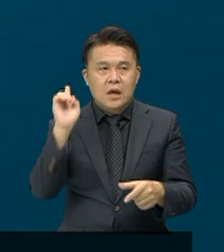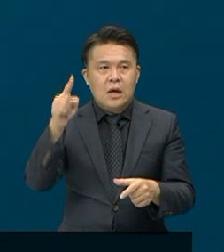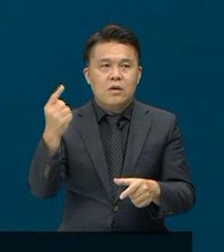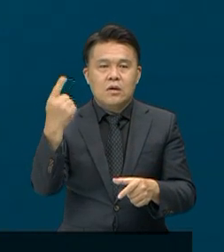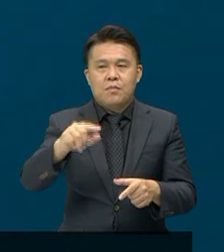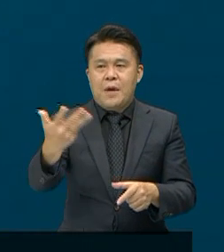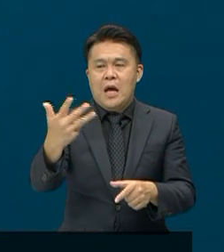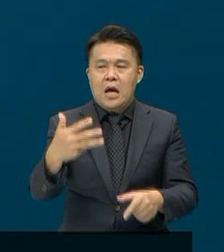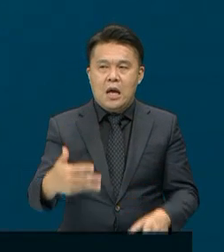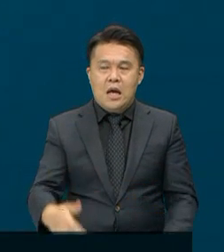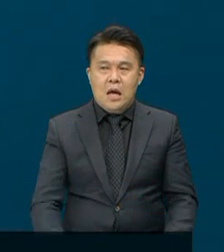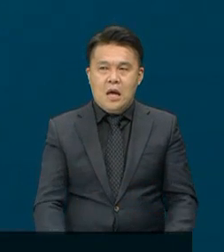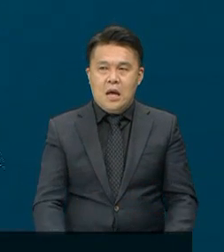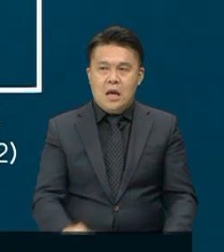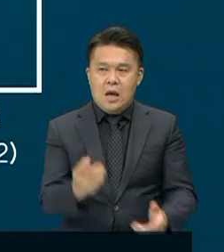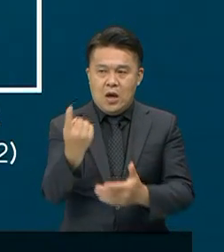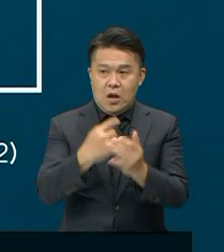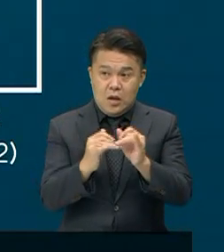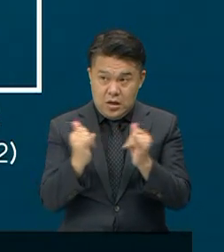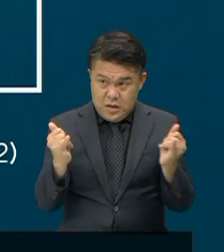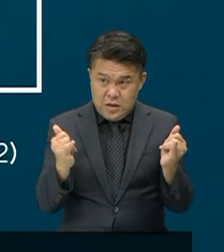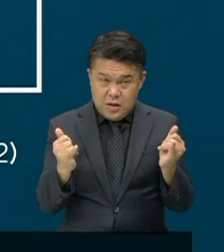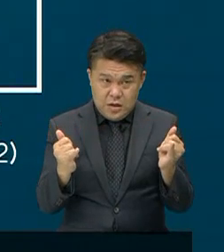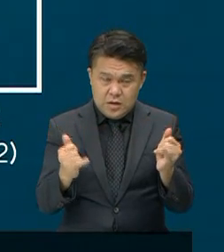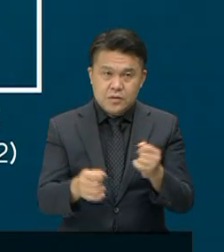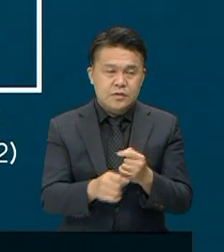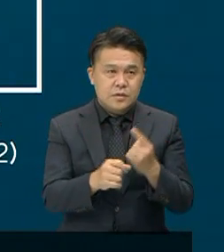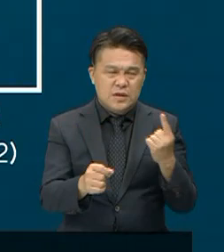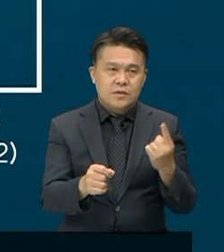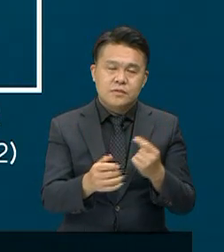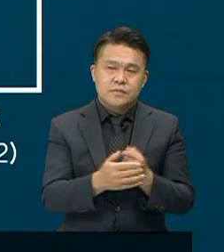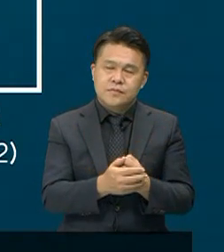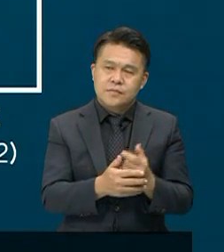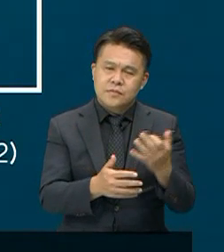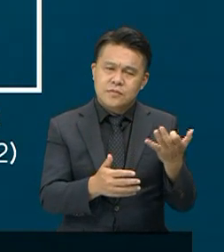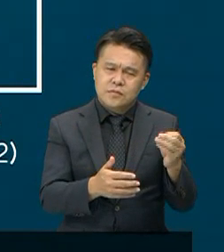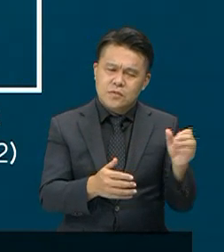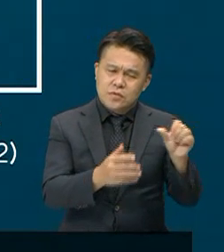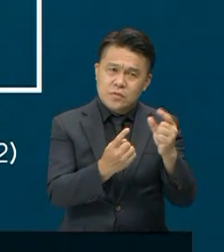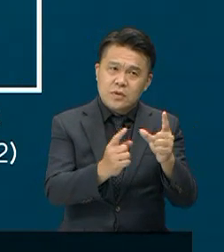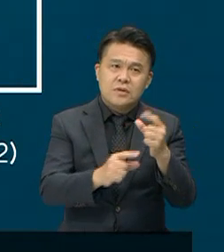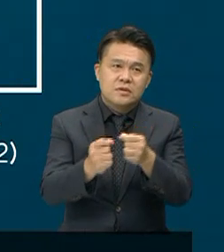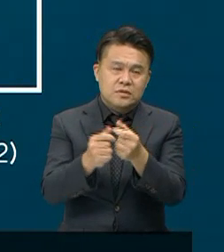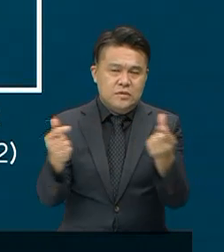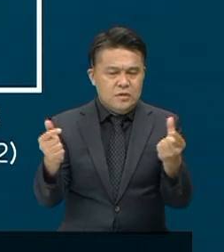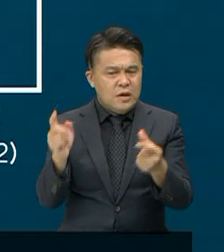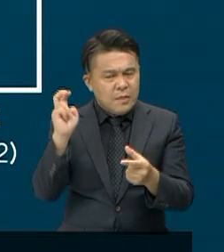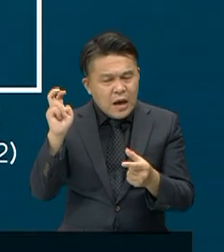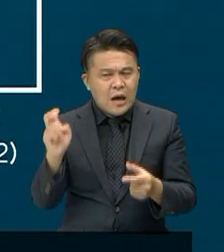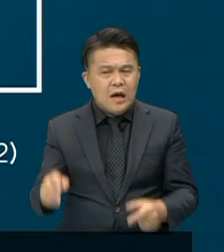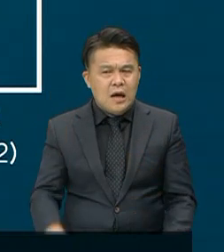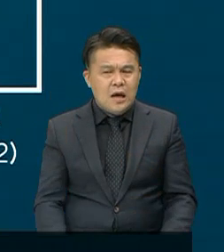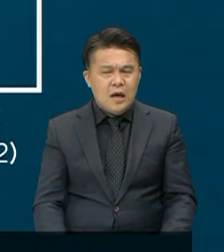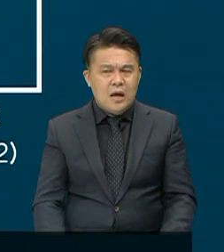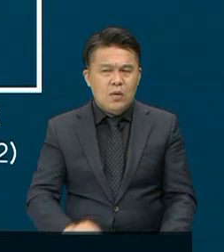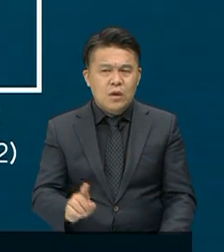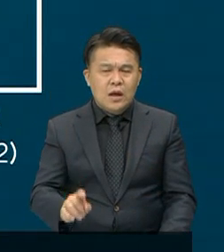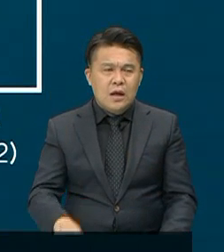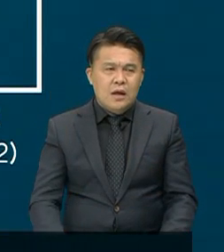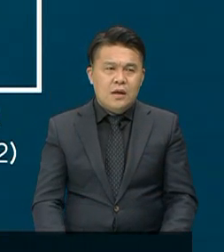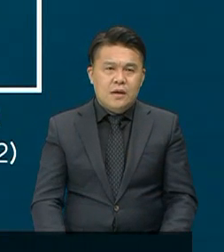늘었지만 방문객은 지난해 추석 연휴 19만 5천여 명보다 훨씬 늘어날 것으로 예상되기